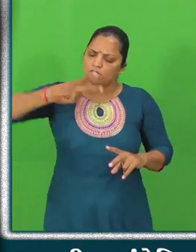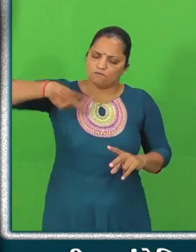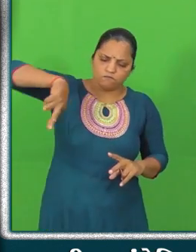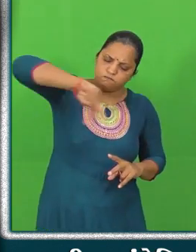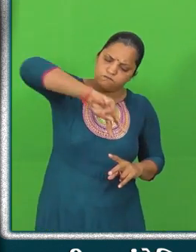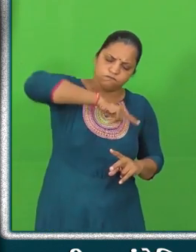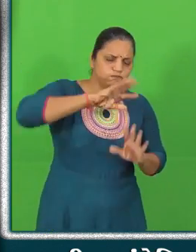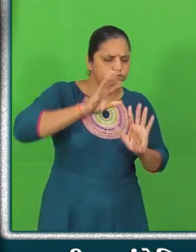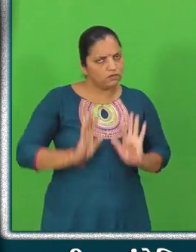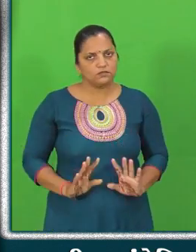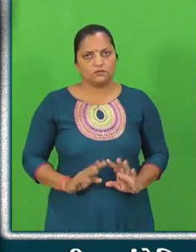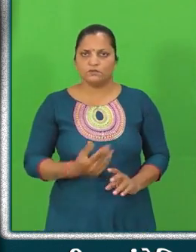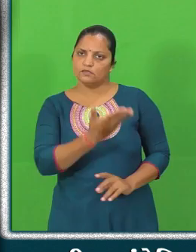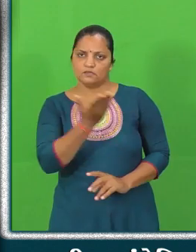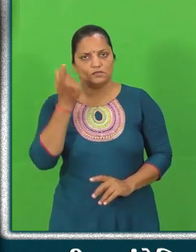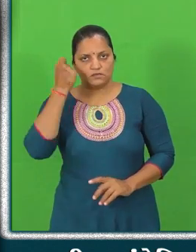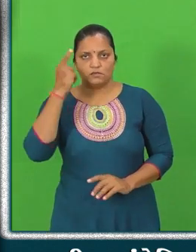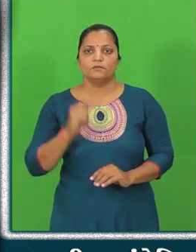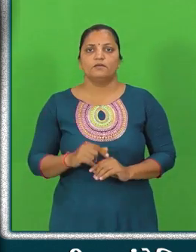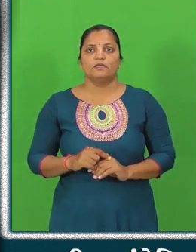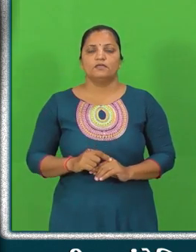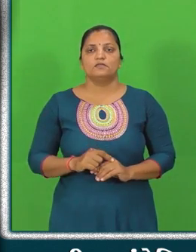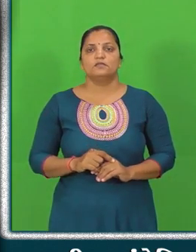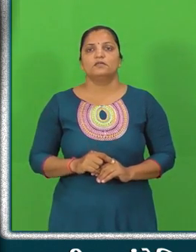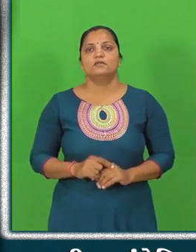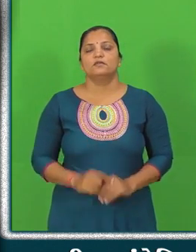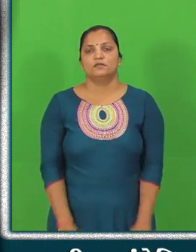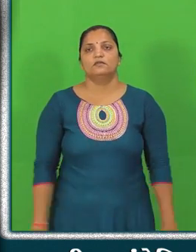પાછું વળે છે. ઓકે, સમજ પડી ગઈ હશે મિત્રો.